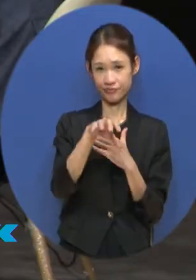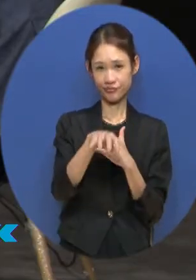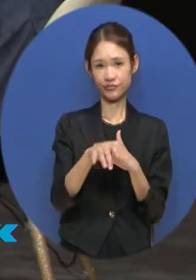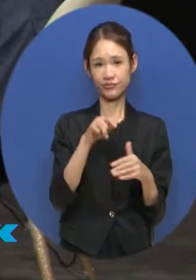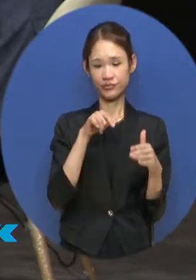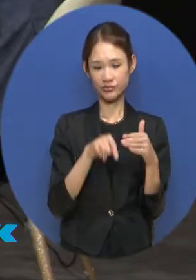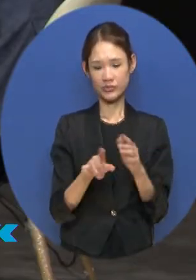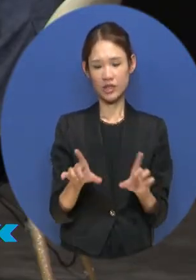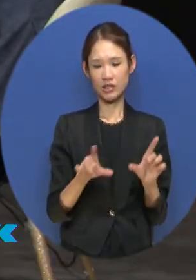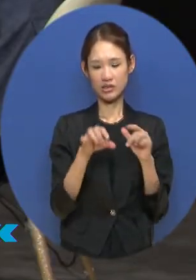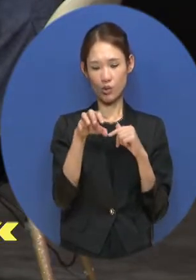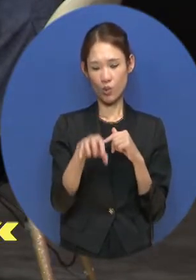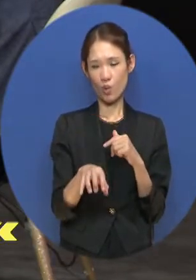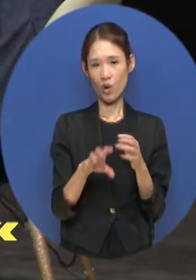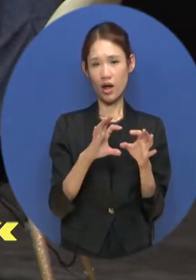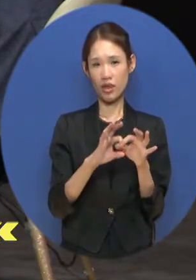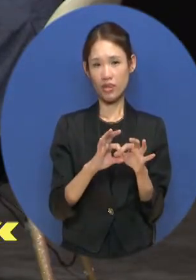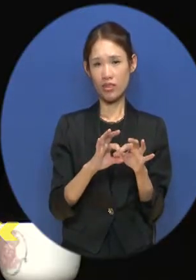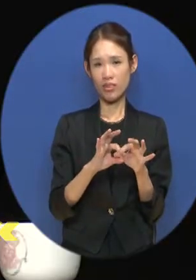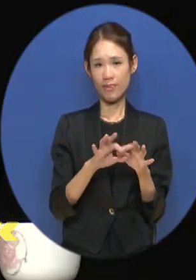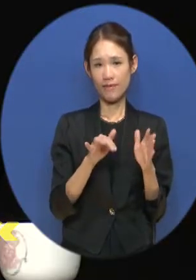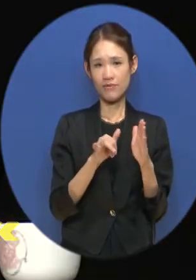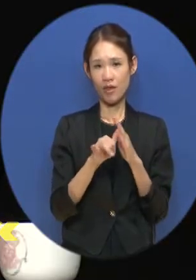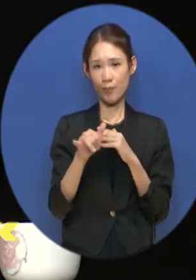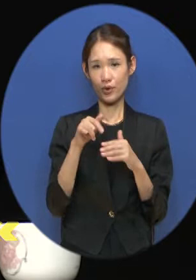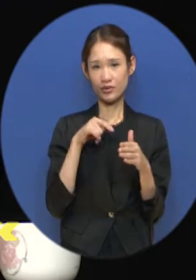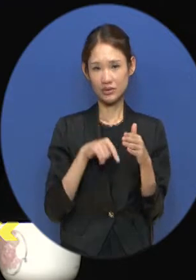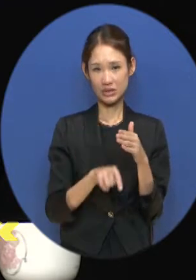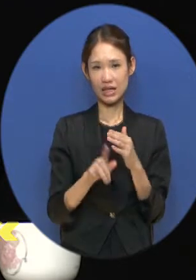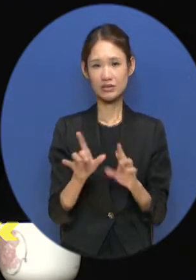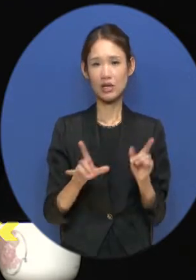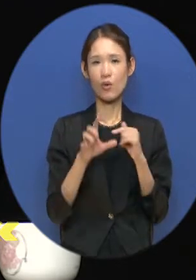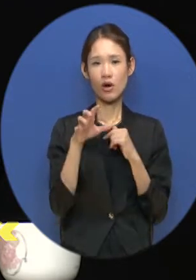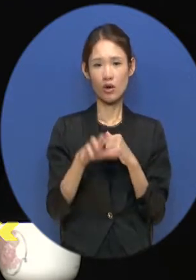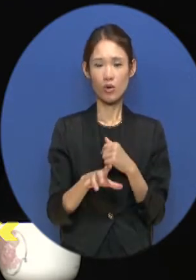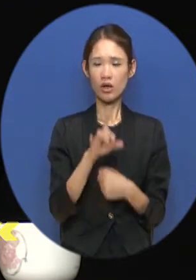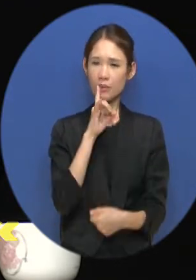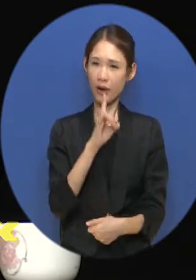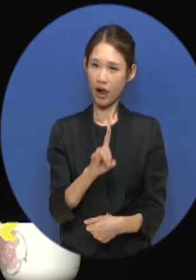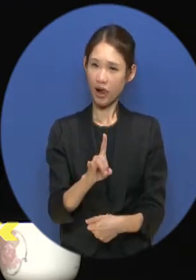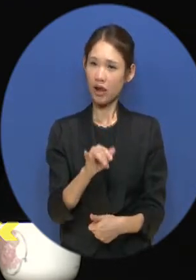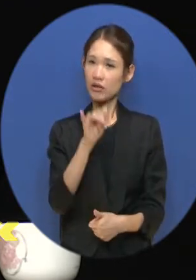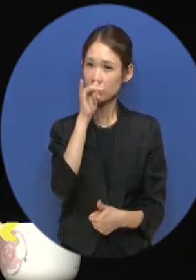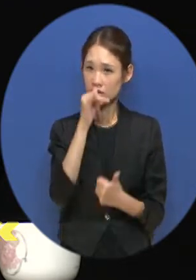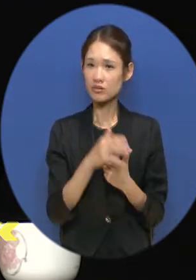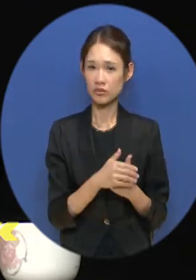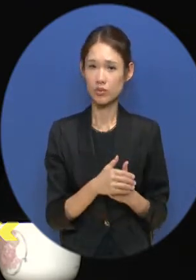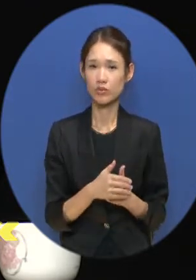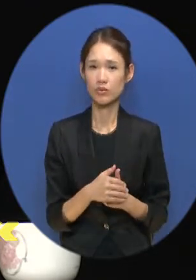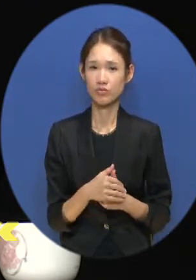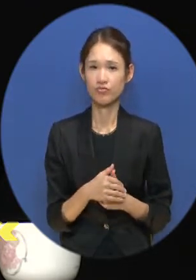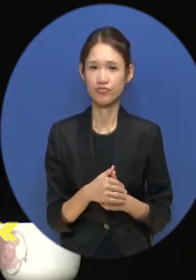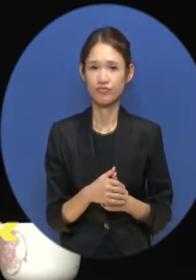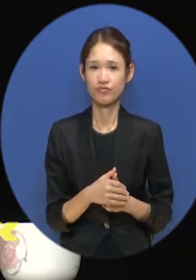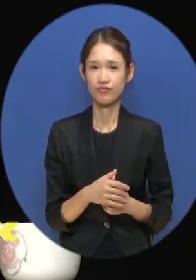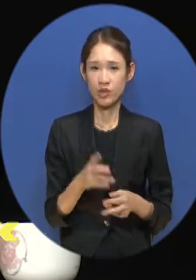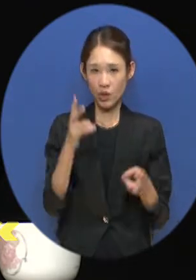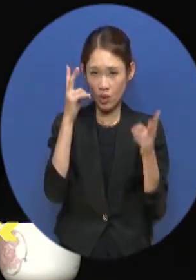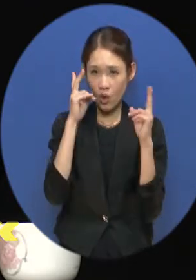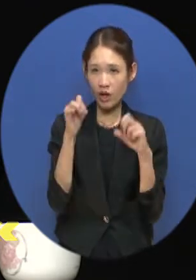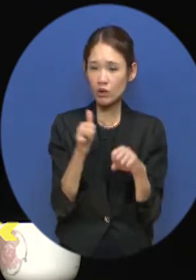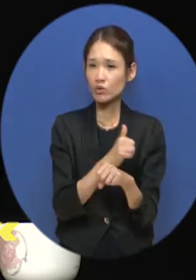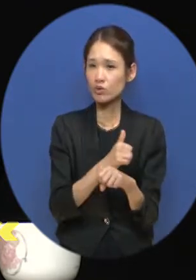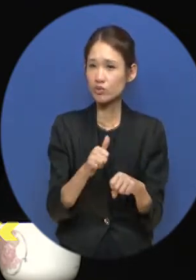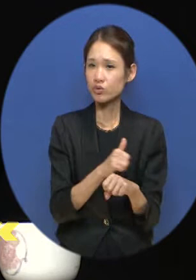지하 생활 공간에서의 이제 어떤 대표적인 지하 생활 공간이라고 할 수가 있는데요.